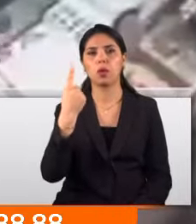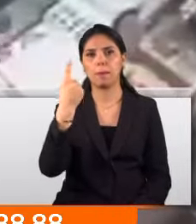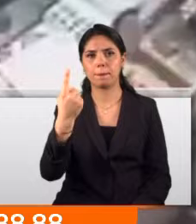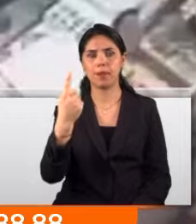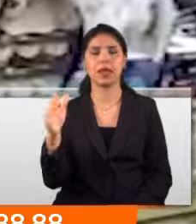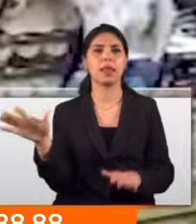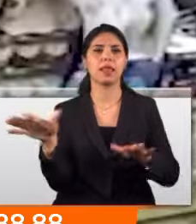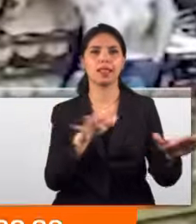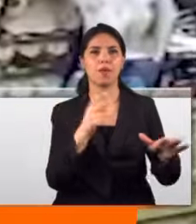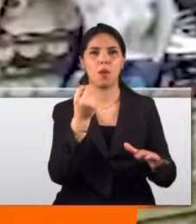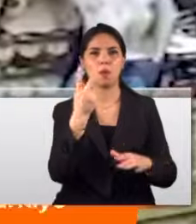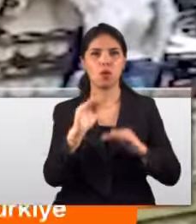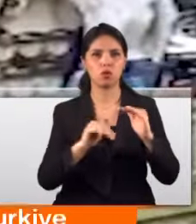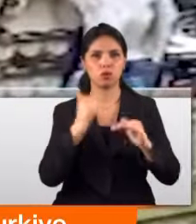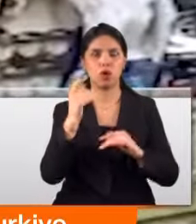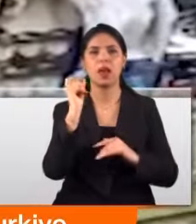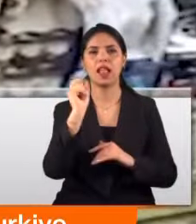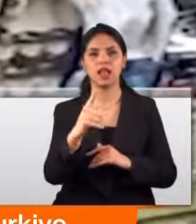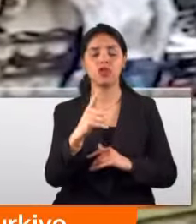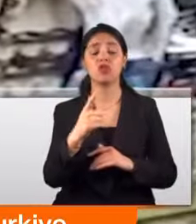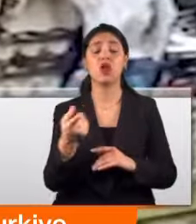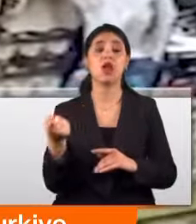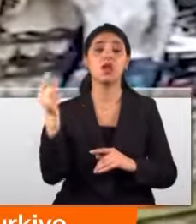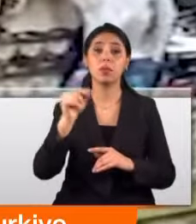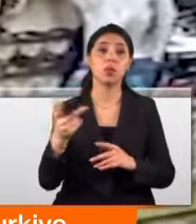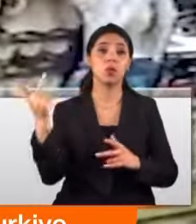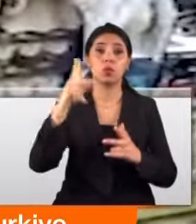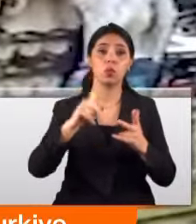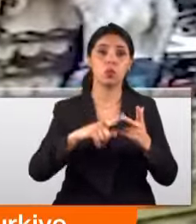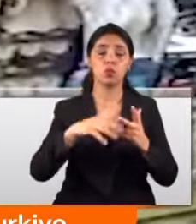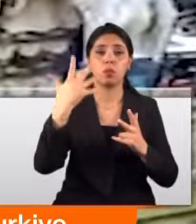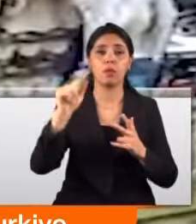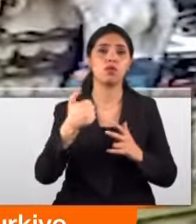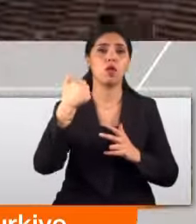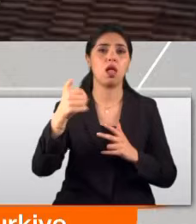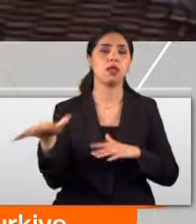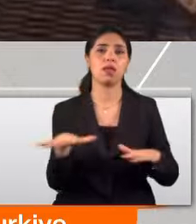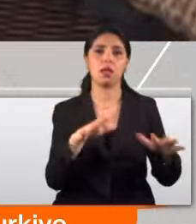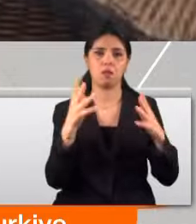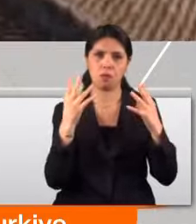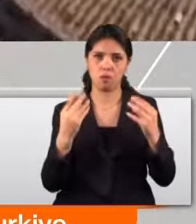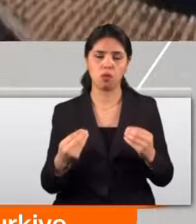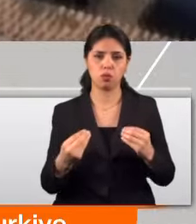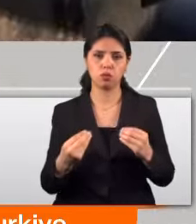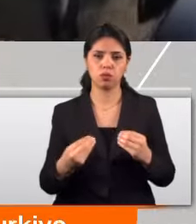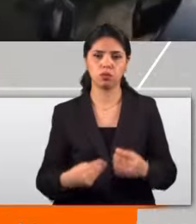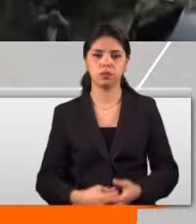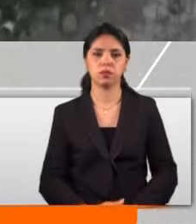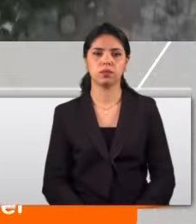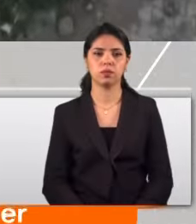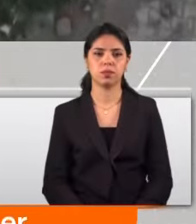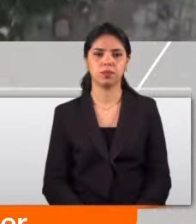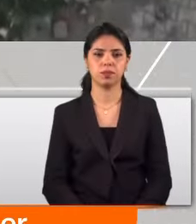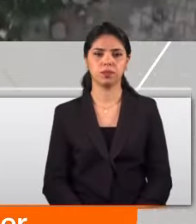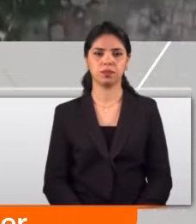büyüklüğündeki depremlerin ardından ilçe 5,6 büyüklüğündeki depremle sarsıldı. Acayip bir sarsıntıyla geldi. Çok şükür